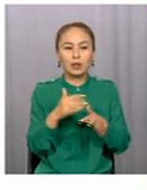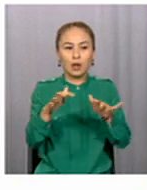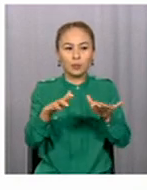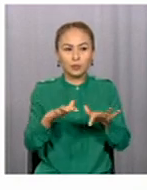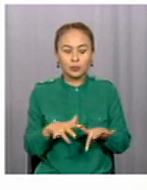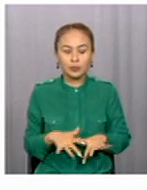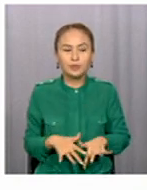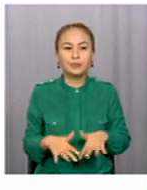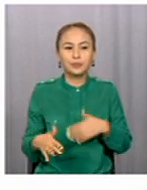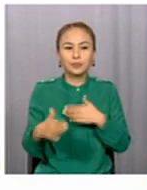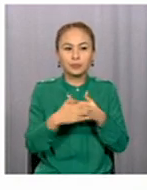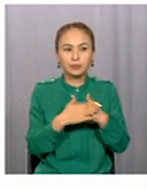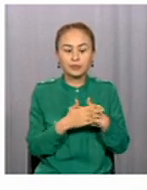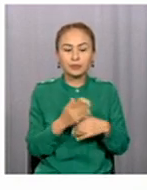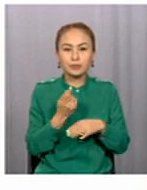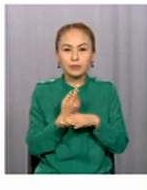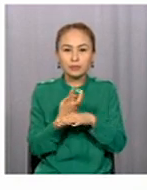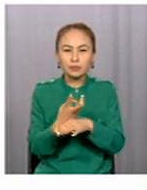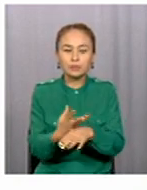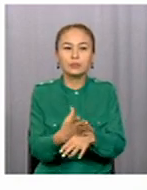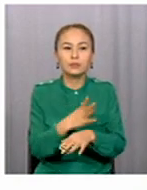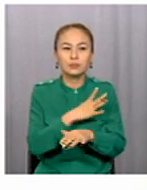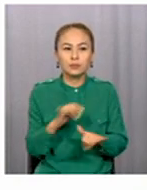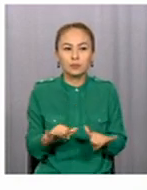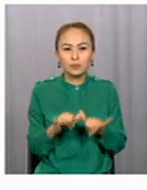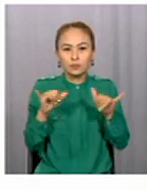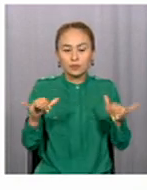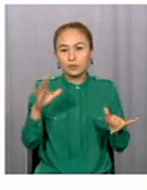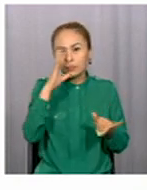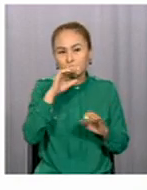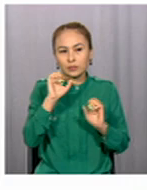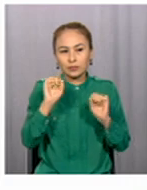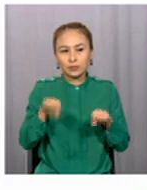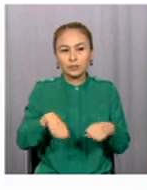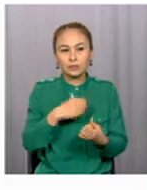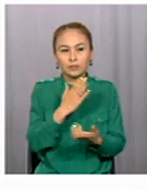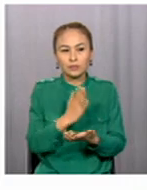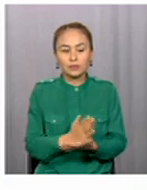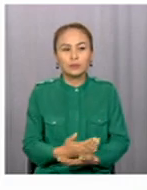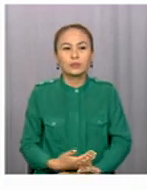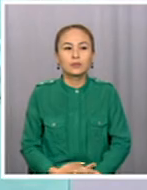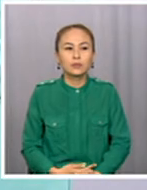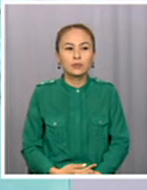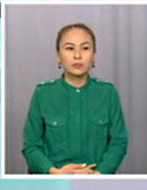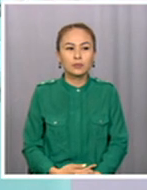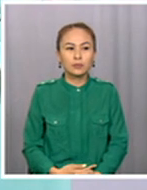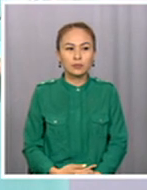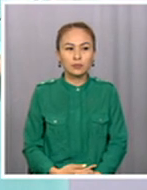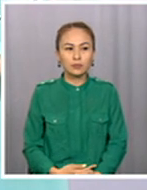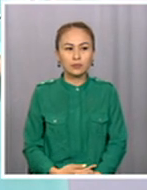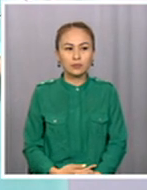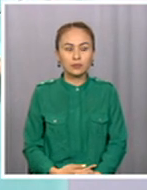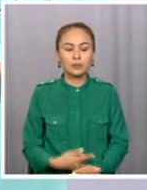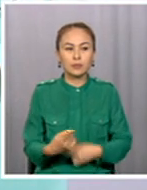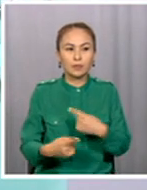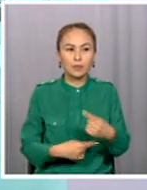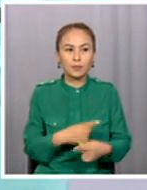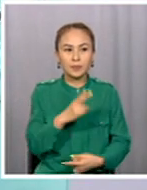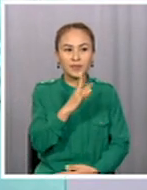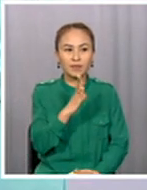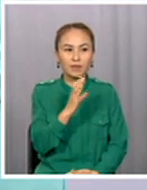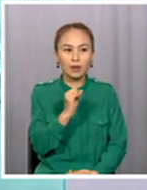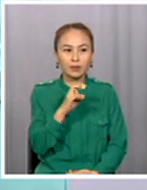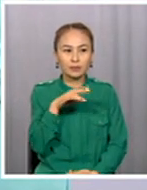компьютердің жадын бірнеше есе арттыруға мүмкіндік береді деп күтілуде. Келесі